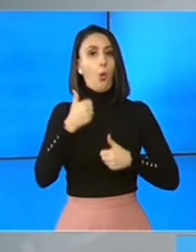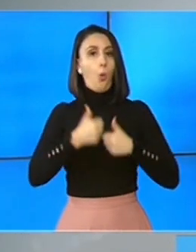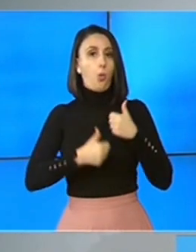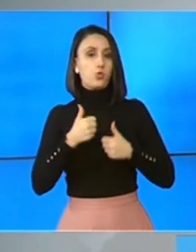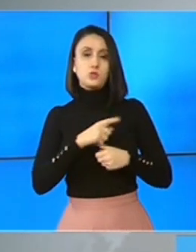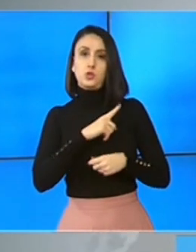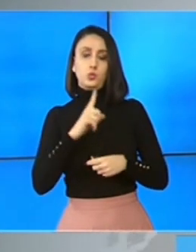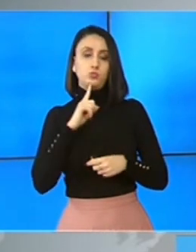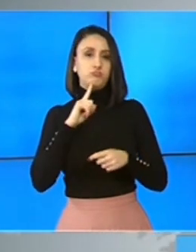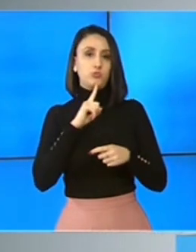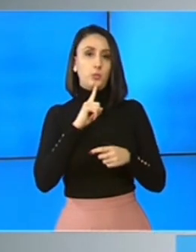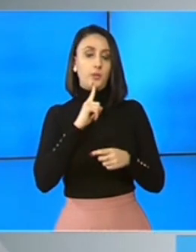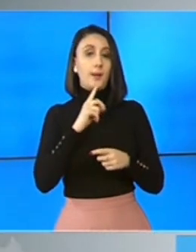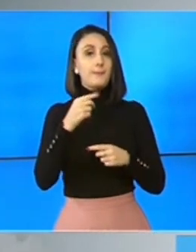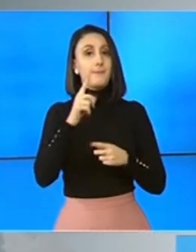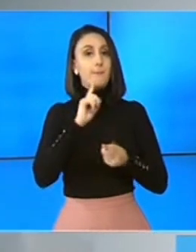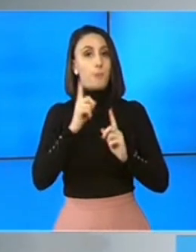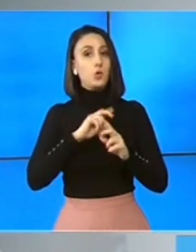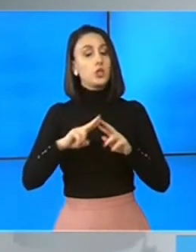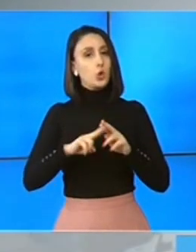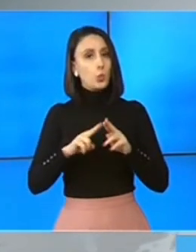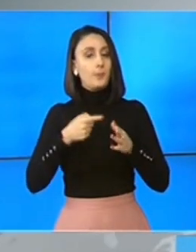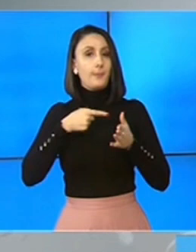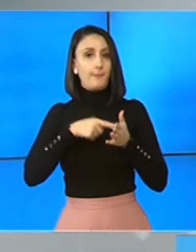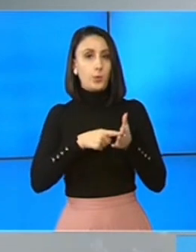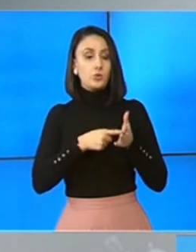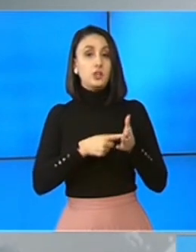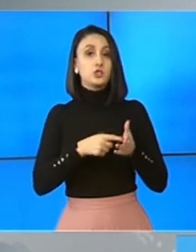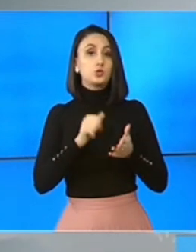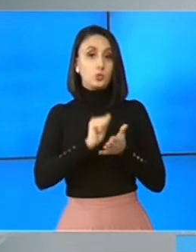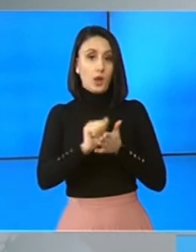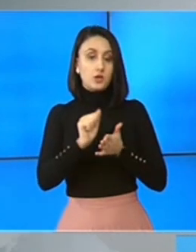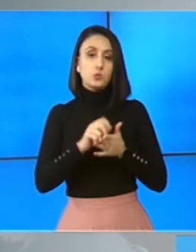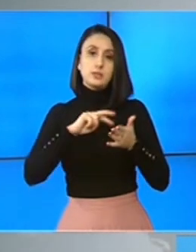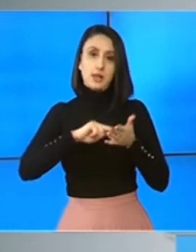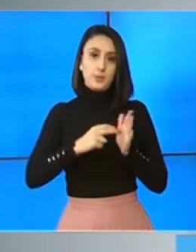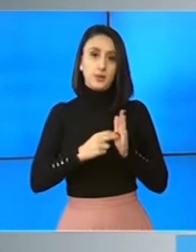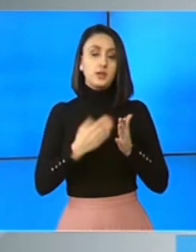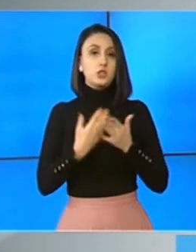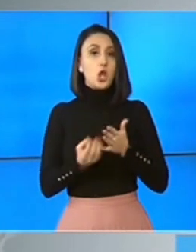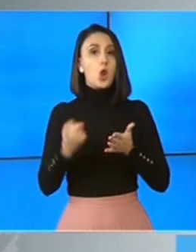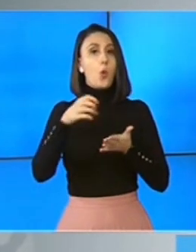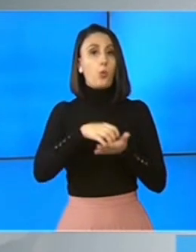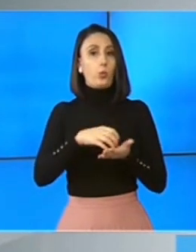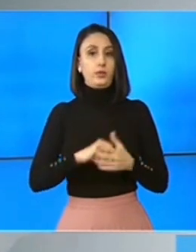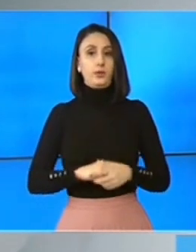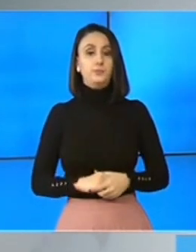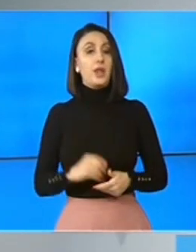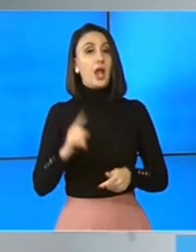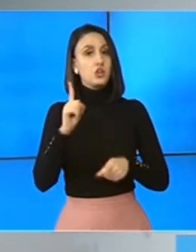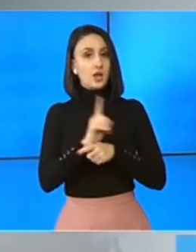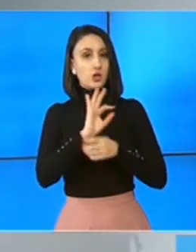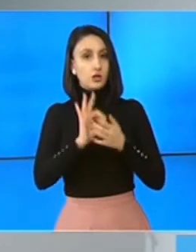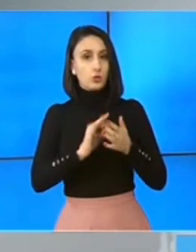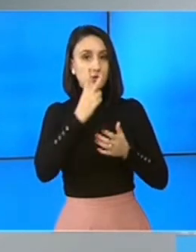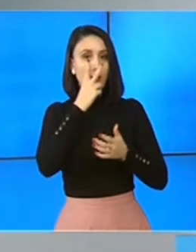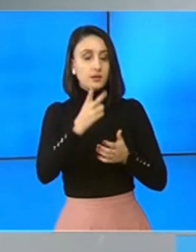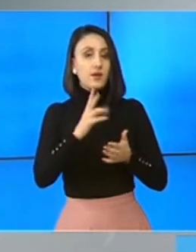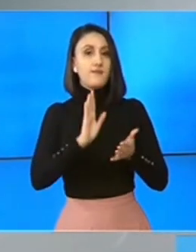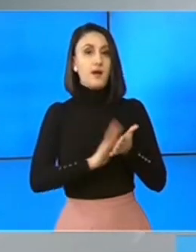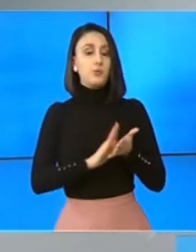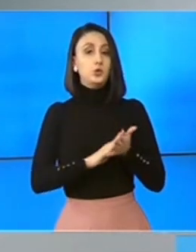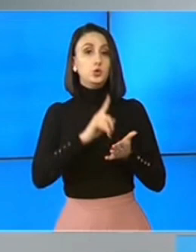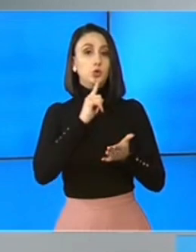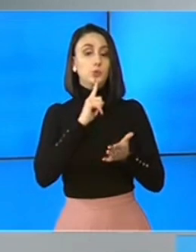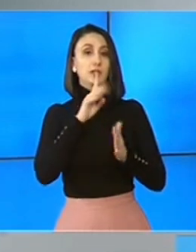nu printro numire politică așa cum funcționează jurnalistul e se pregătește înlocuirea în același articol se mai arată și faptul că